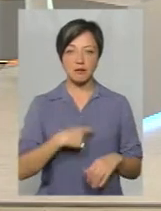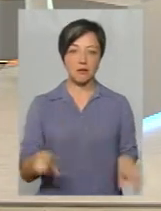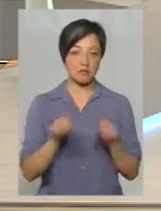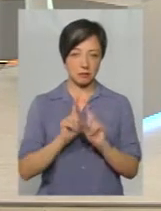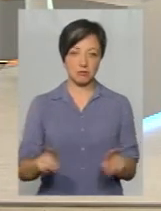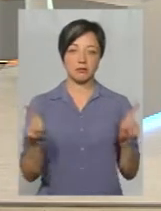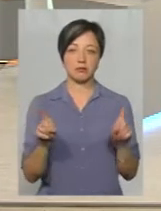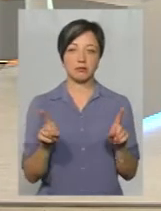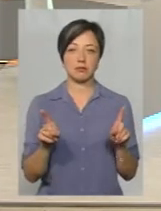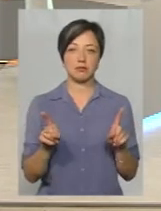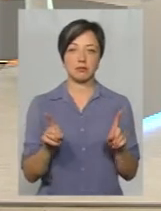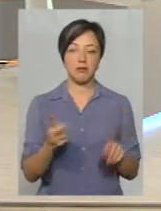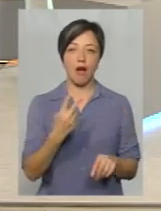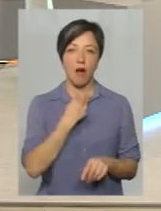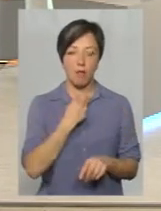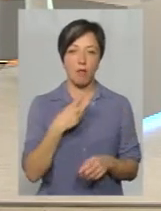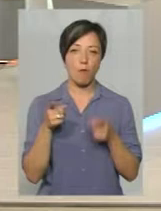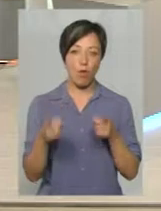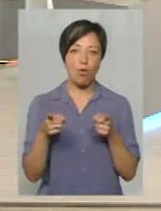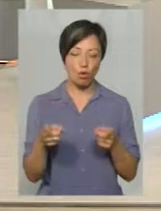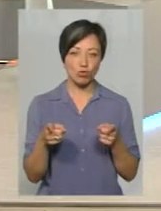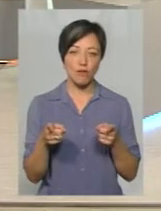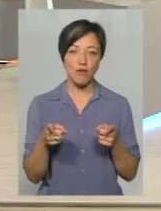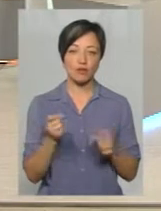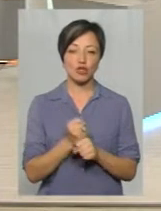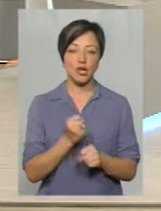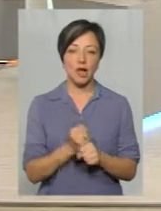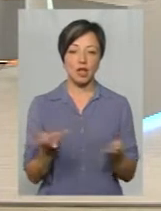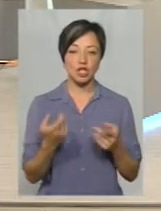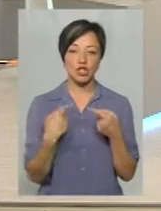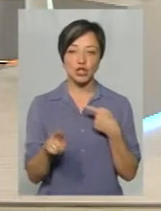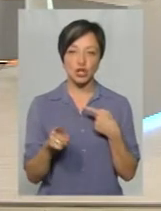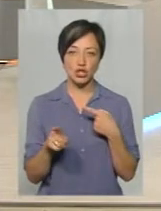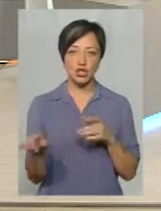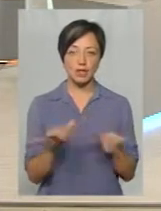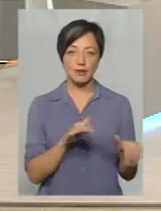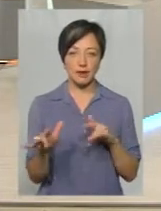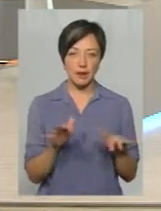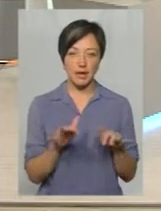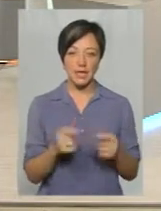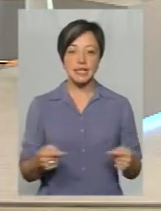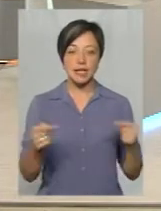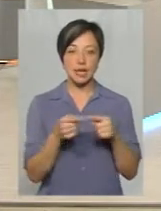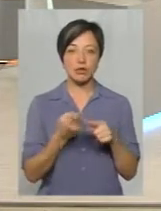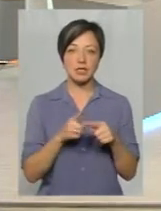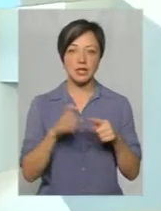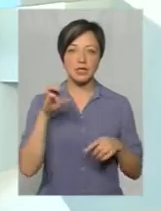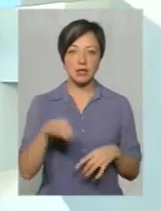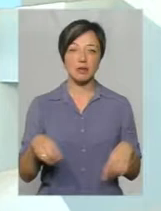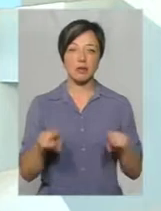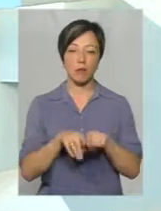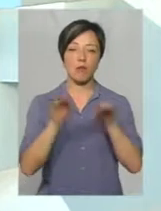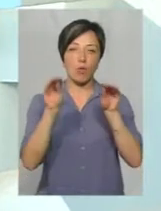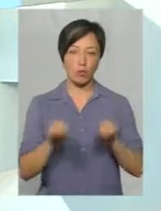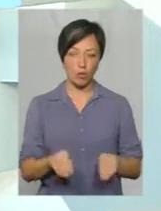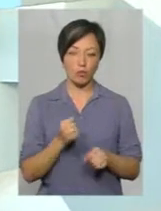неадекватно, хамили, погрожували, тобто вчиняли якісь інші неправомірні дії. Згідно цієї статті, так, складали ми